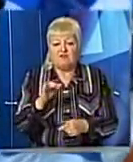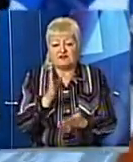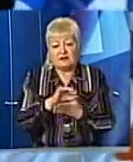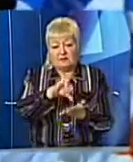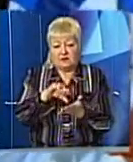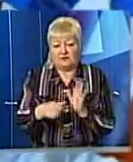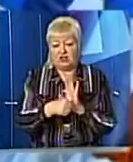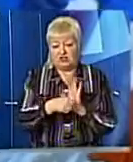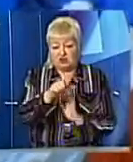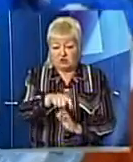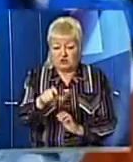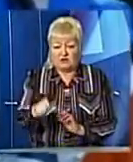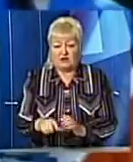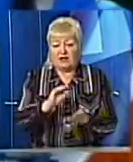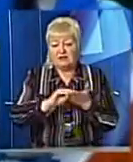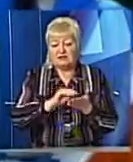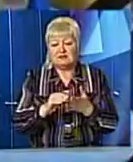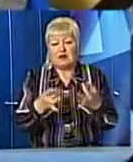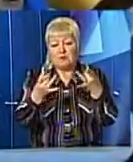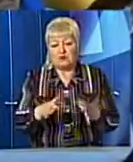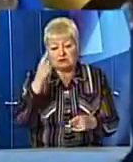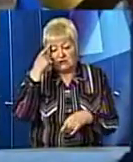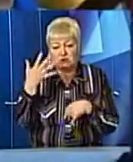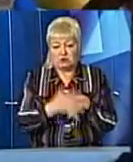6 учасників, сценарій простий та зрозумілий.